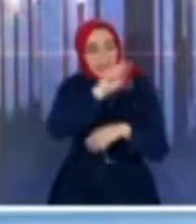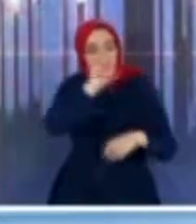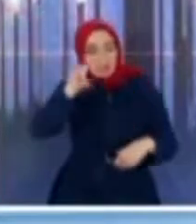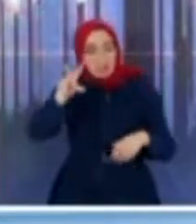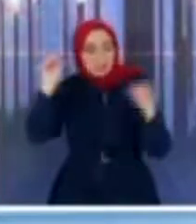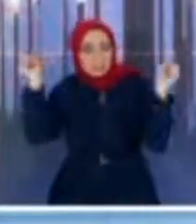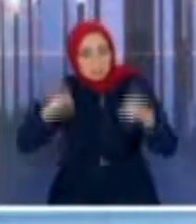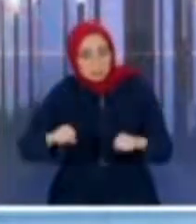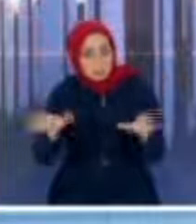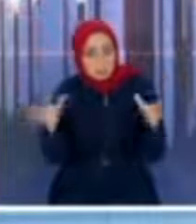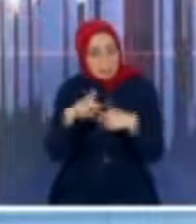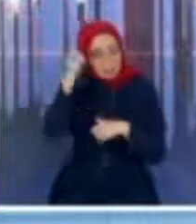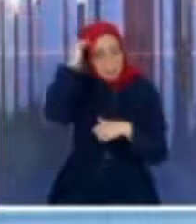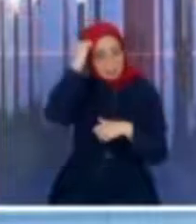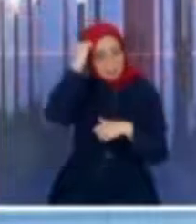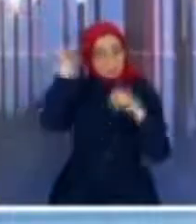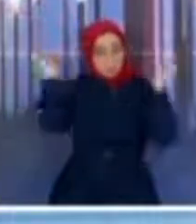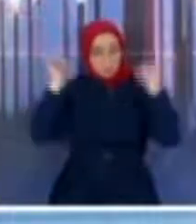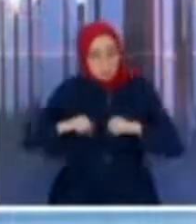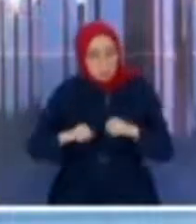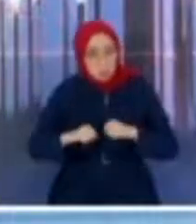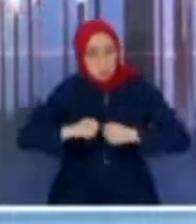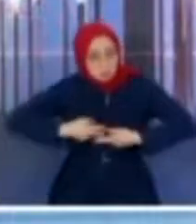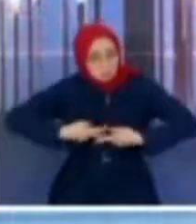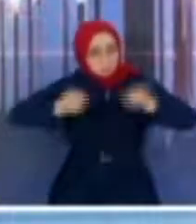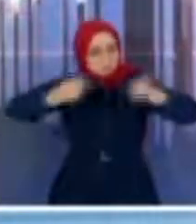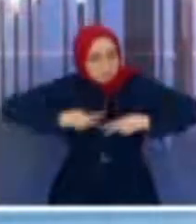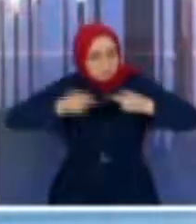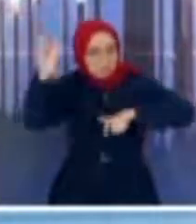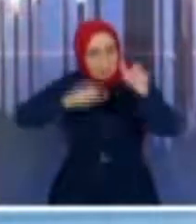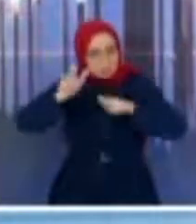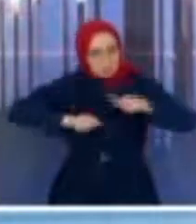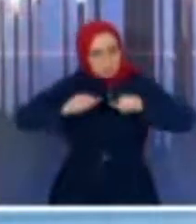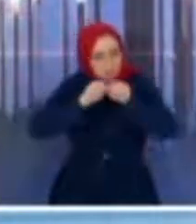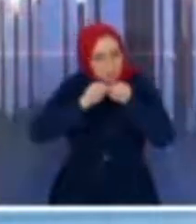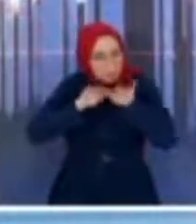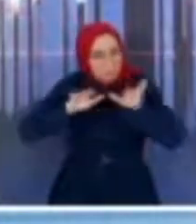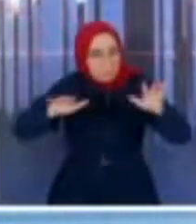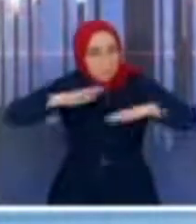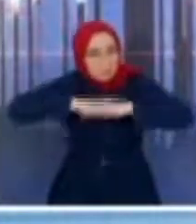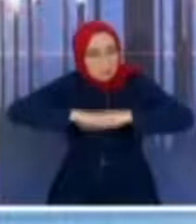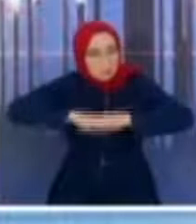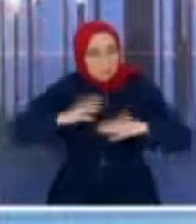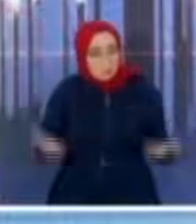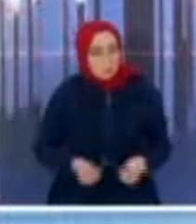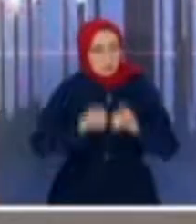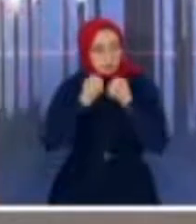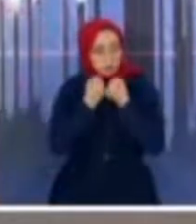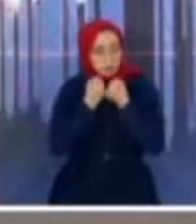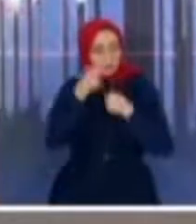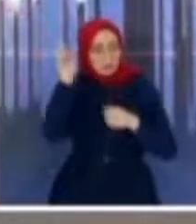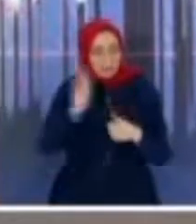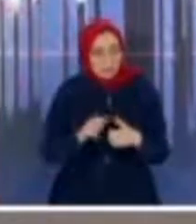نعملوا لهم لي فورماسيون، نجموا نزيدوا وننشروا ثقافه الاسعافات الاوليه. علاش لا ما نكونش معناها، خاطر